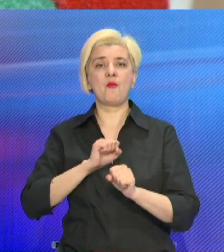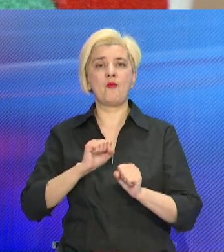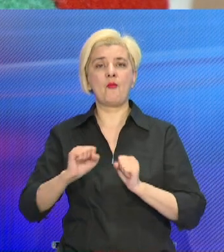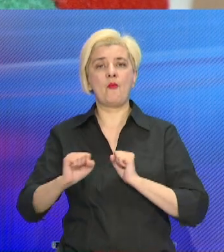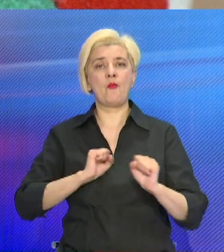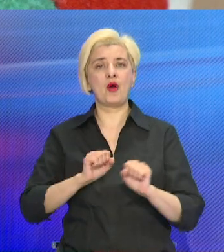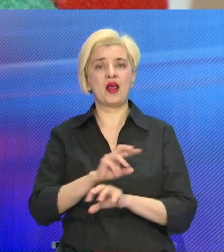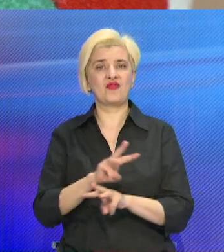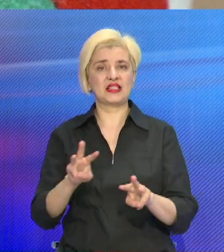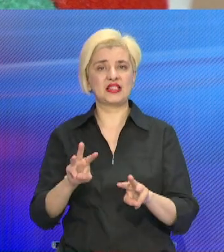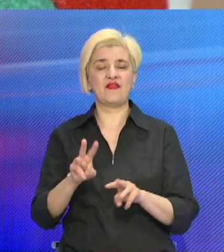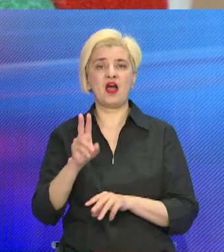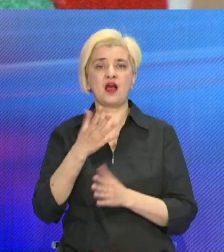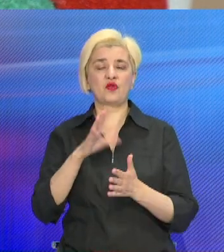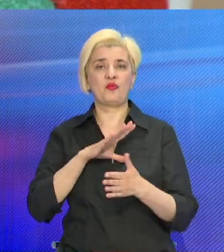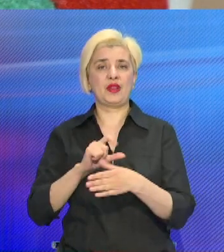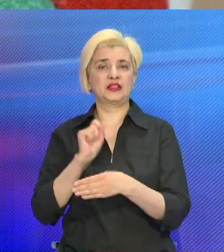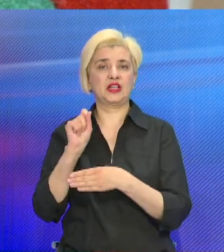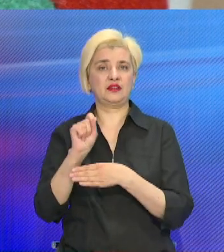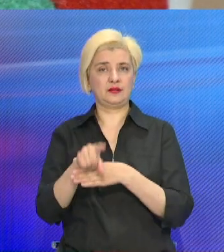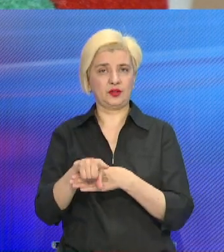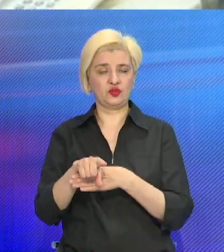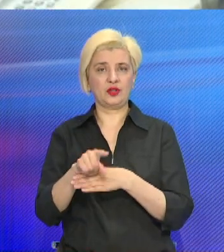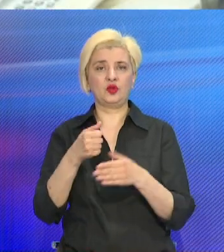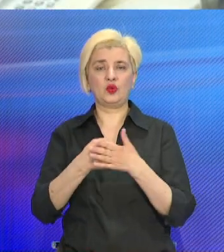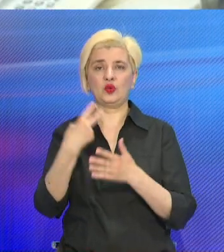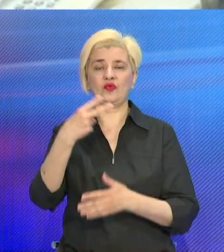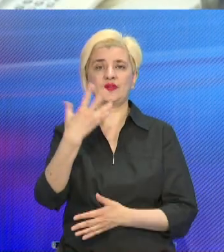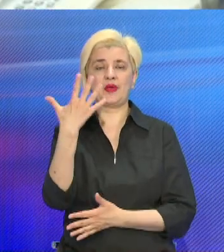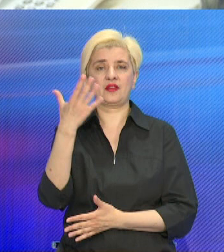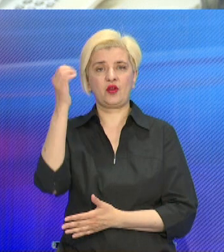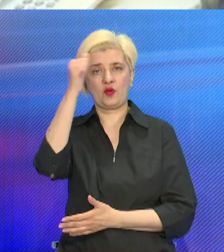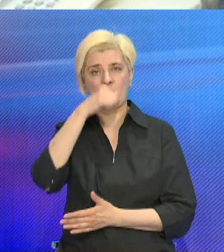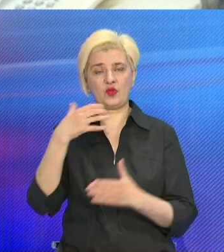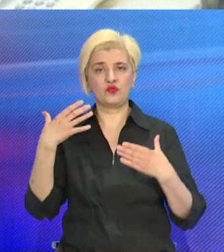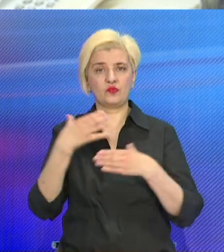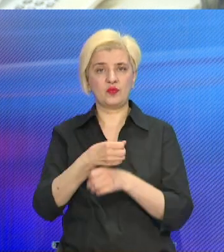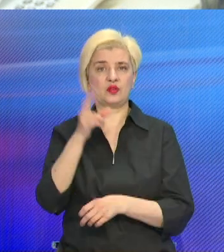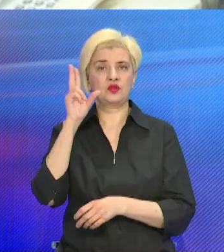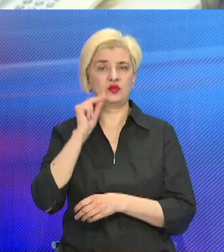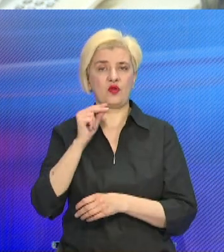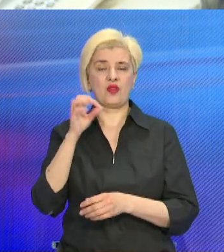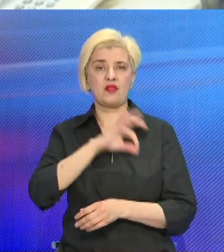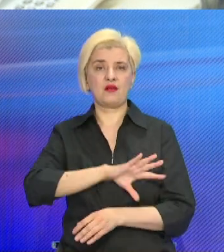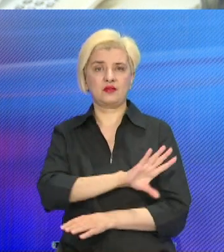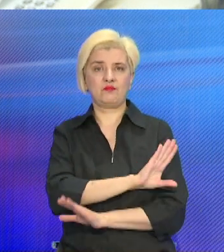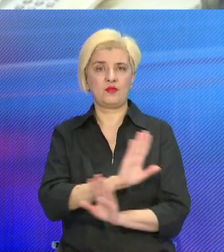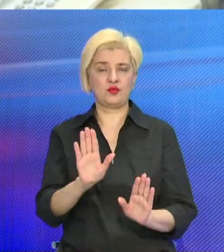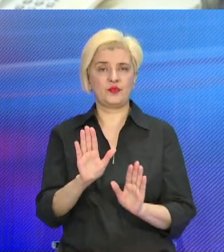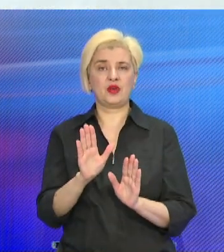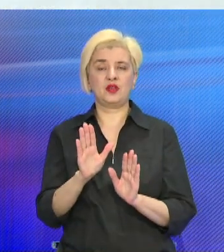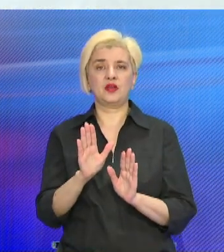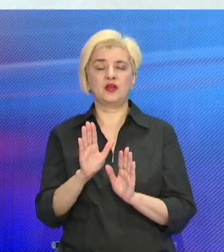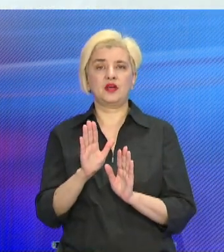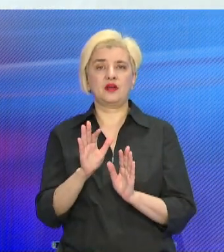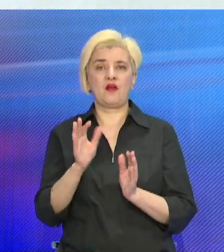была поставлена задача до 2025 года уменьшить количество неиспользуемых объектов до